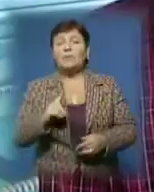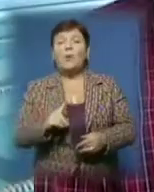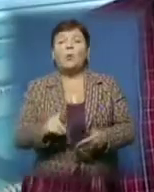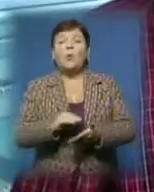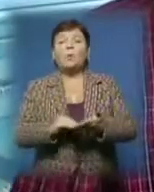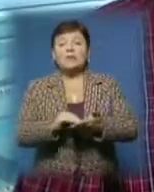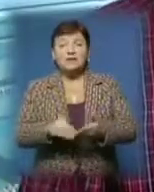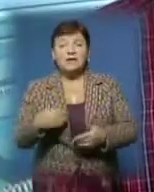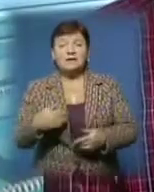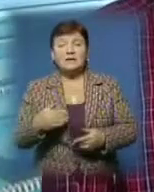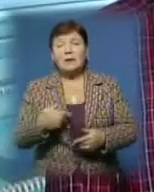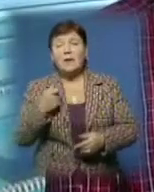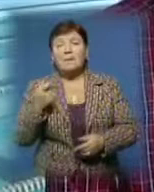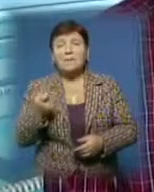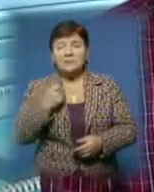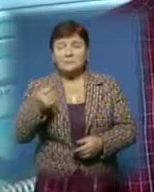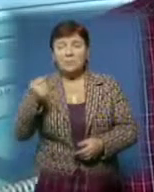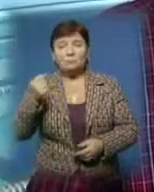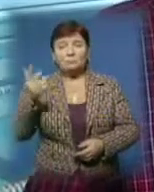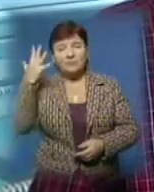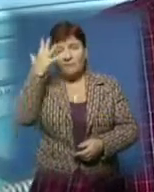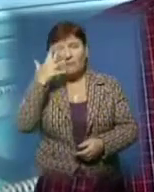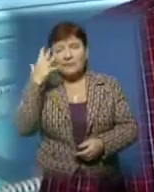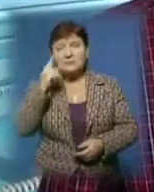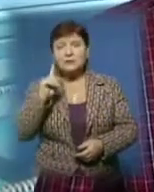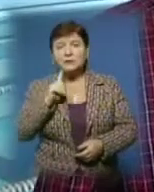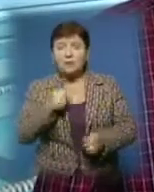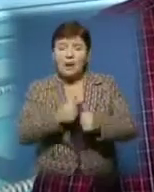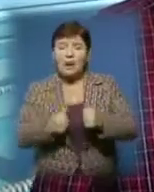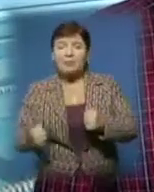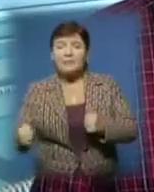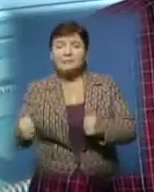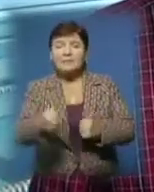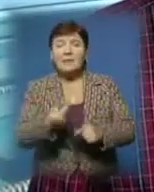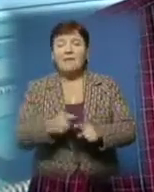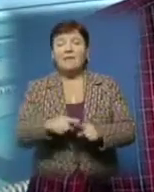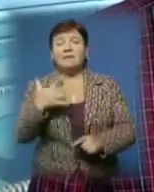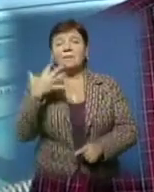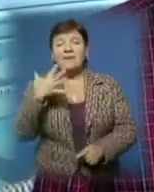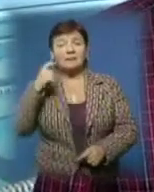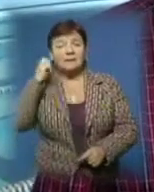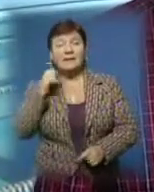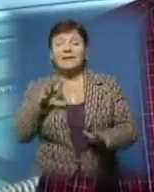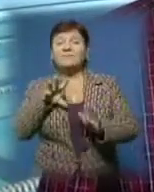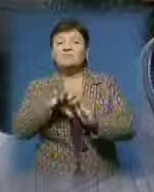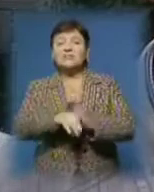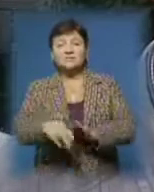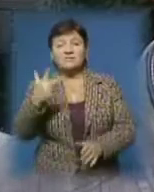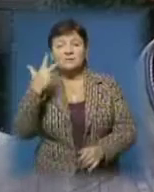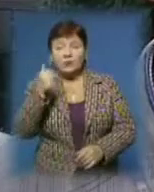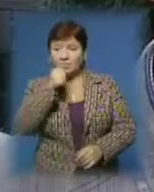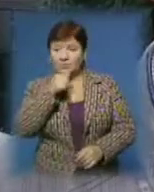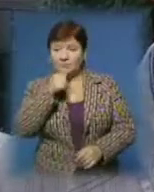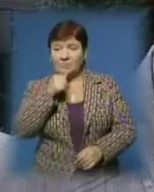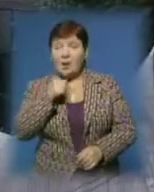Ми максимум фантазії прикладаємо для того, щоб обійти, скажімо, ці 5 років і вложитися в 3 роки. Поки в нас не